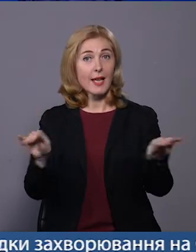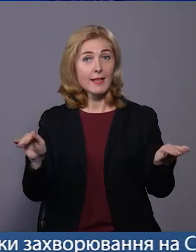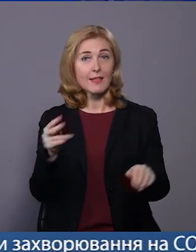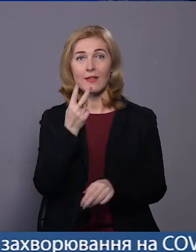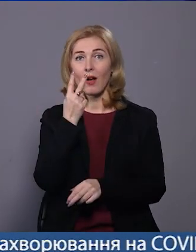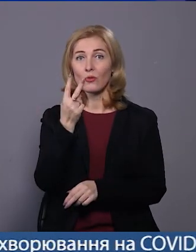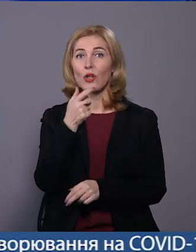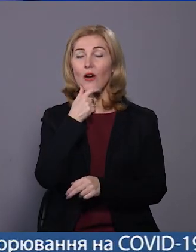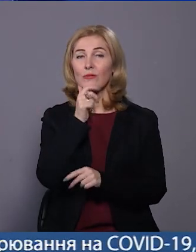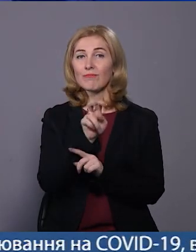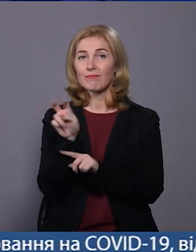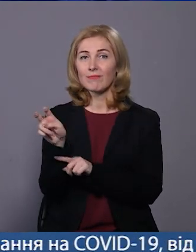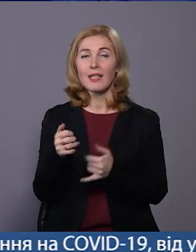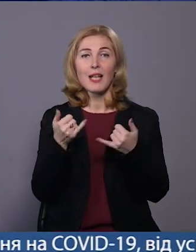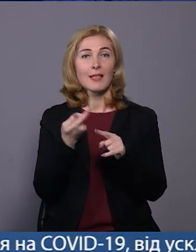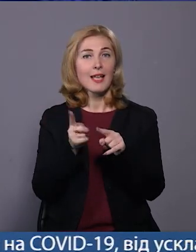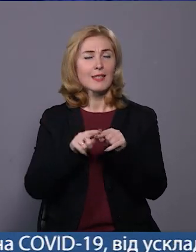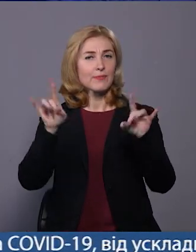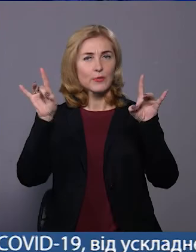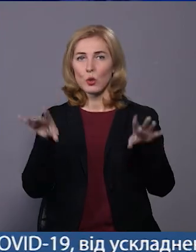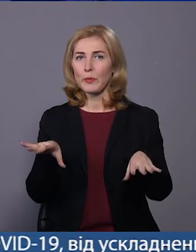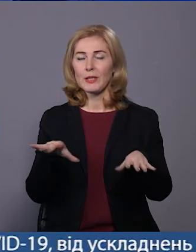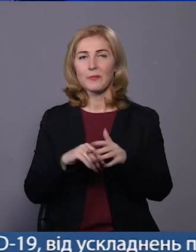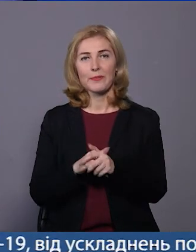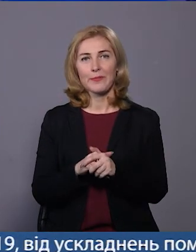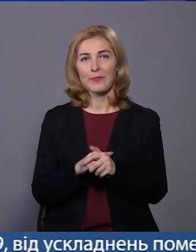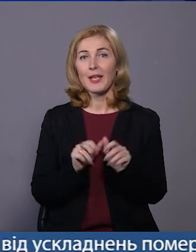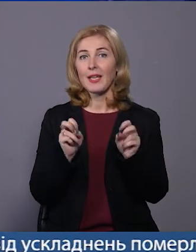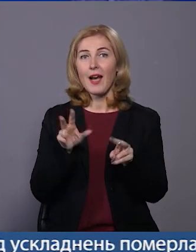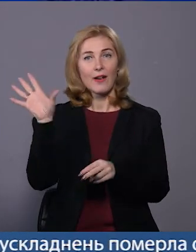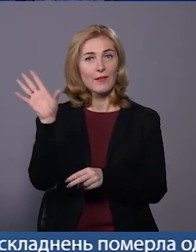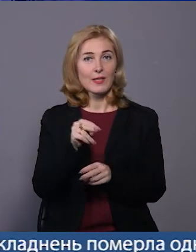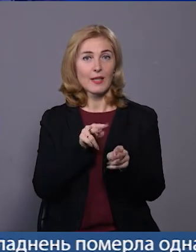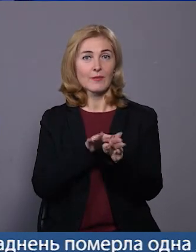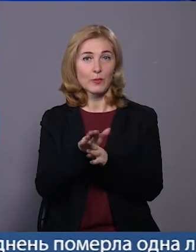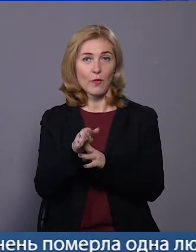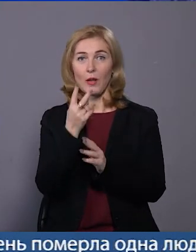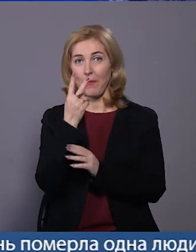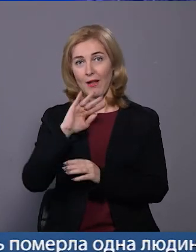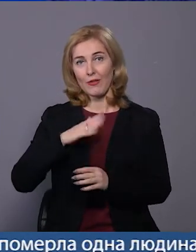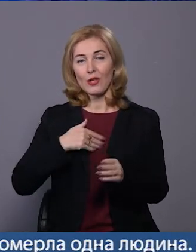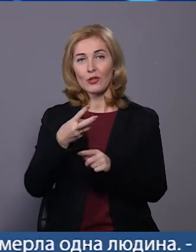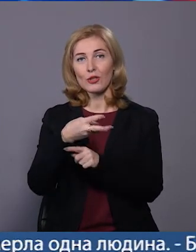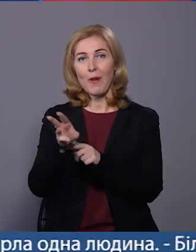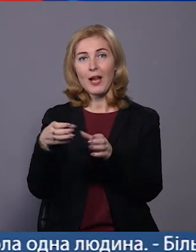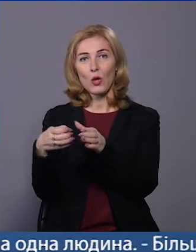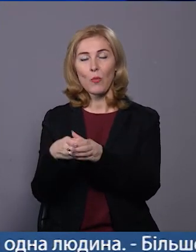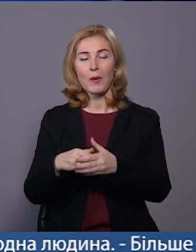у відвідувачів. Для неї це стало справжнім сюрпризом. Як все відбувалося, бачила наша знімальна